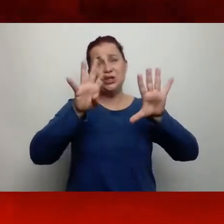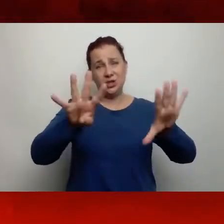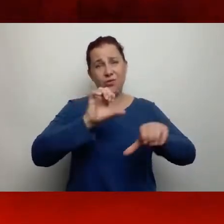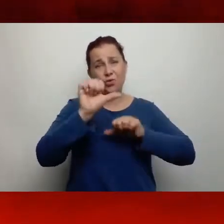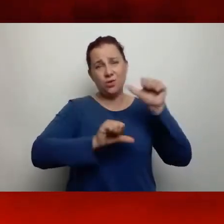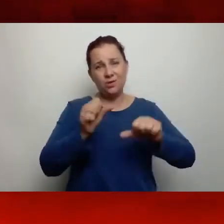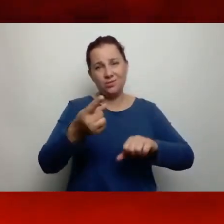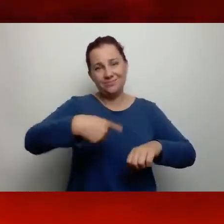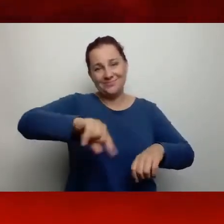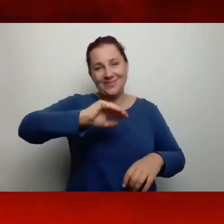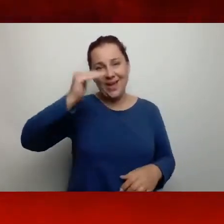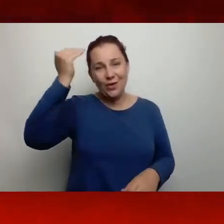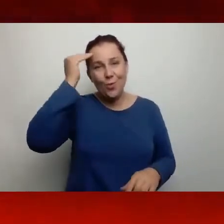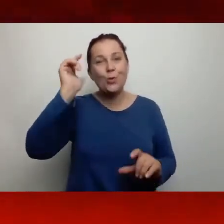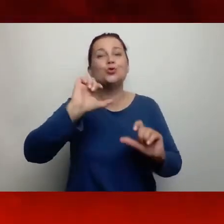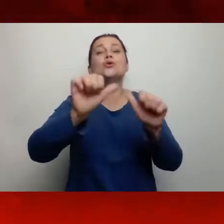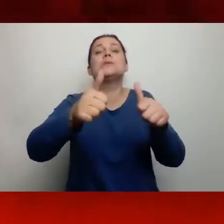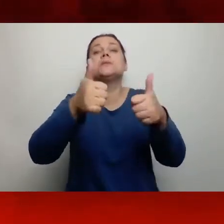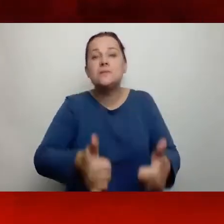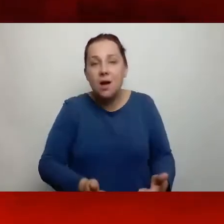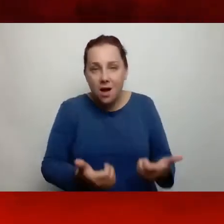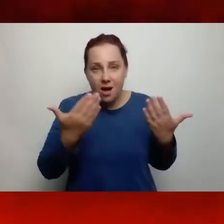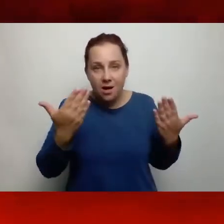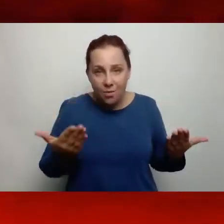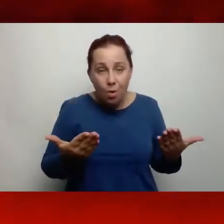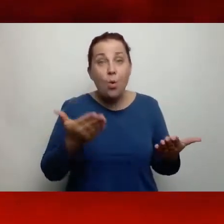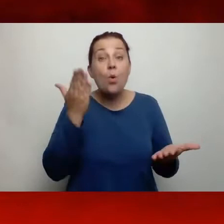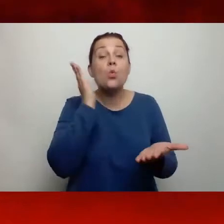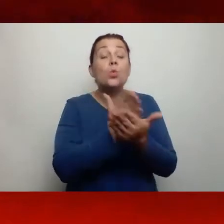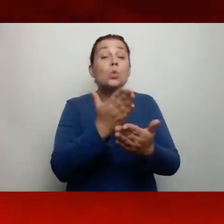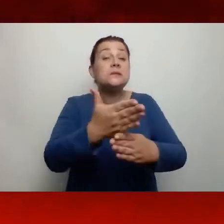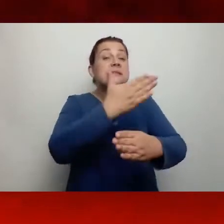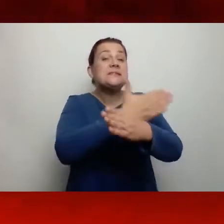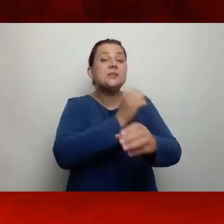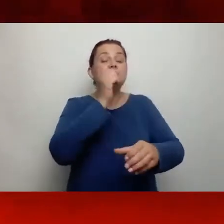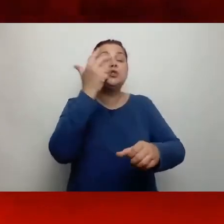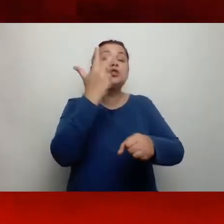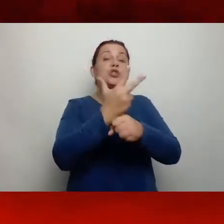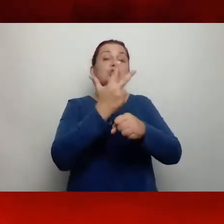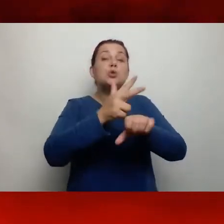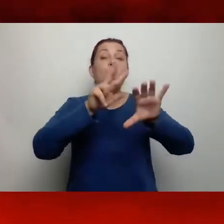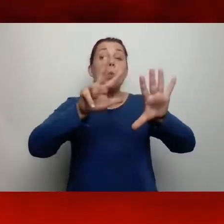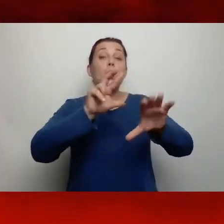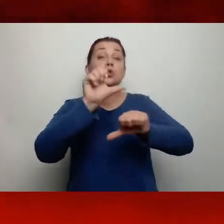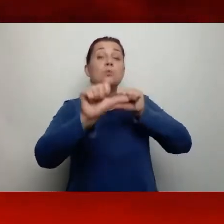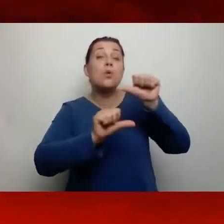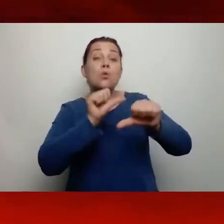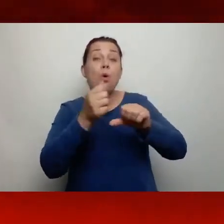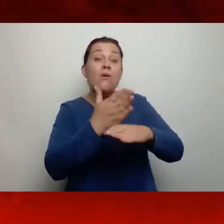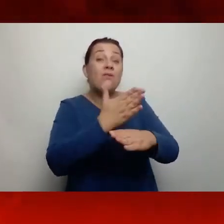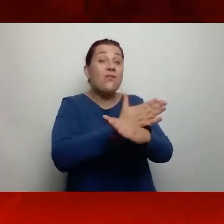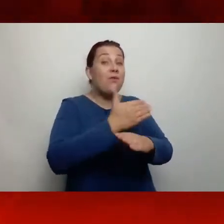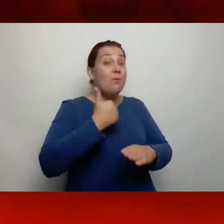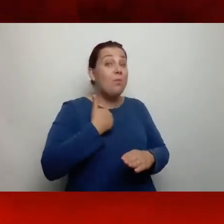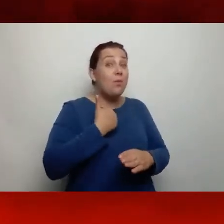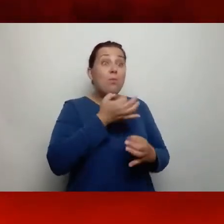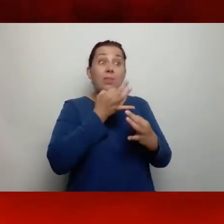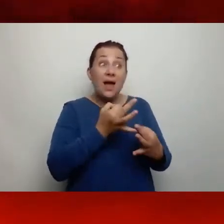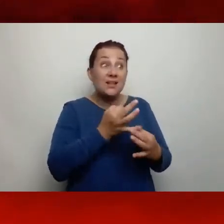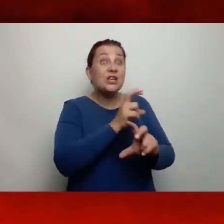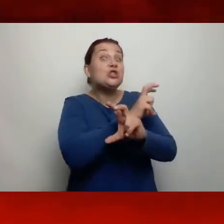wszyscy doskonale zapewne wiemy. Choć tak naprawdę już w 1938 roku pytanie w Europie nie brzmiało, czy wojna wybuchnie,